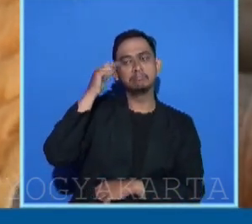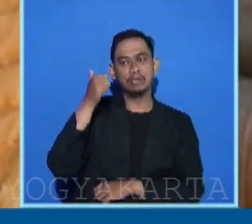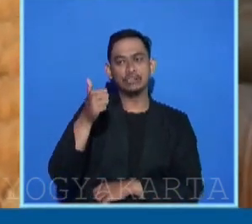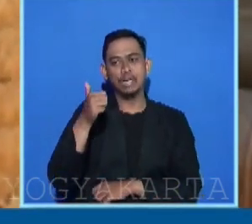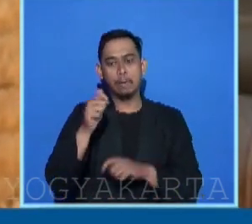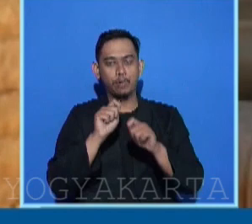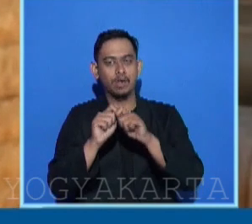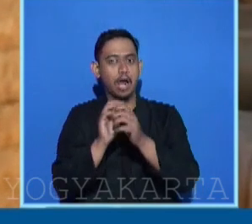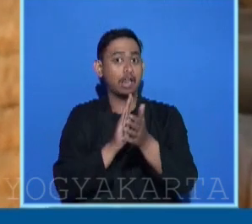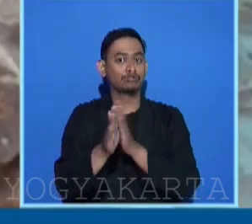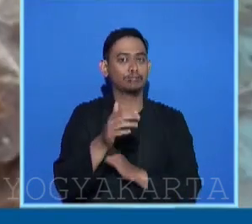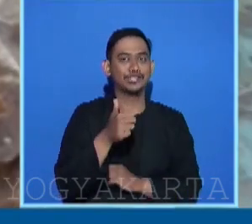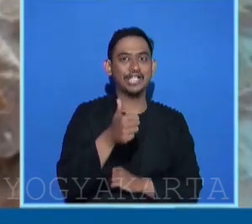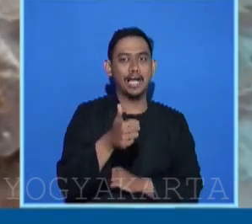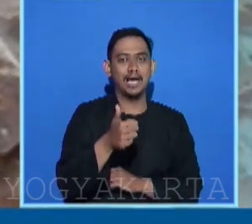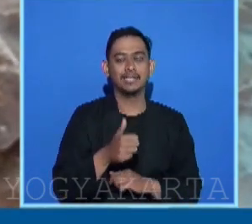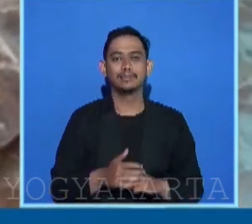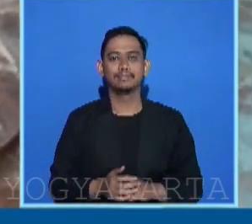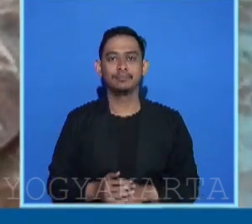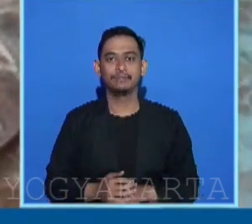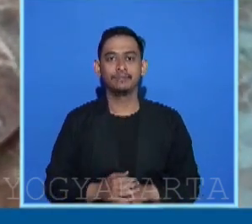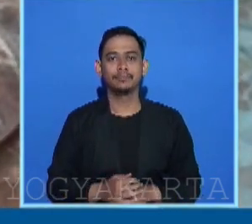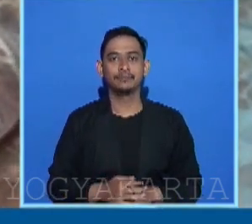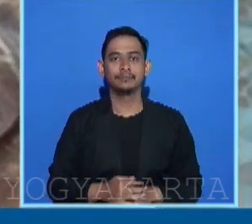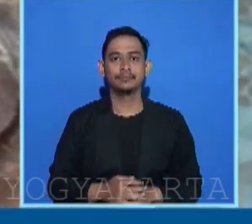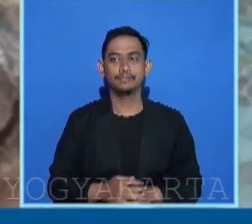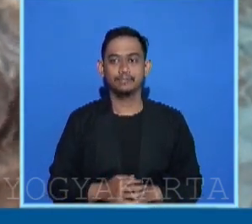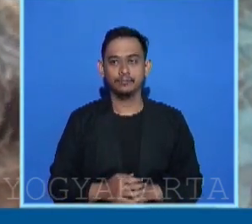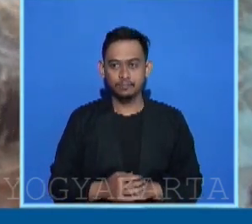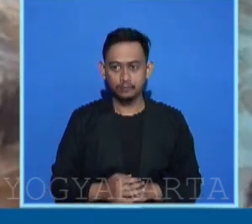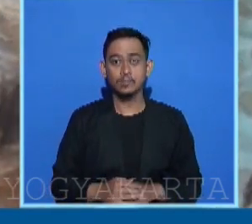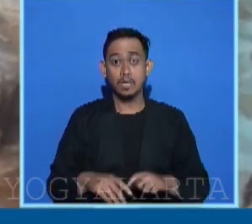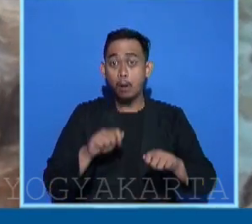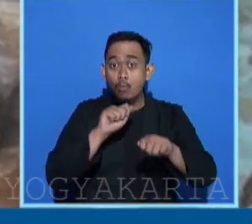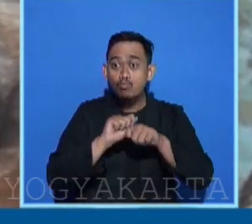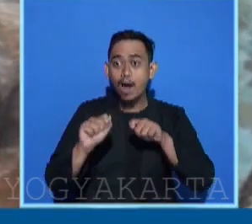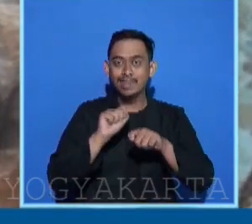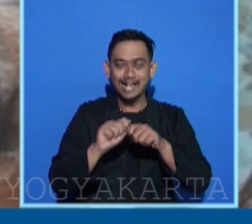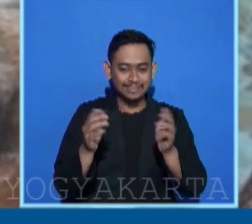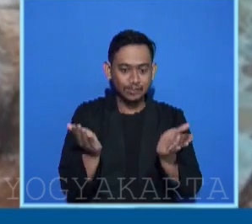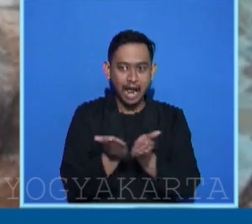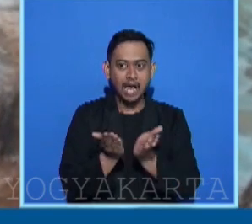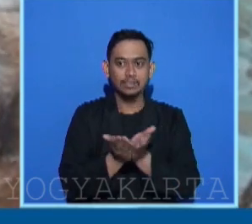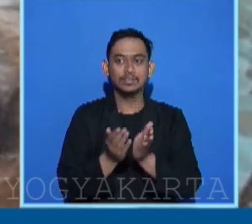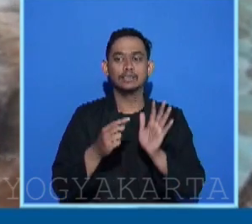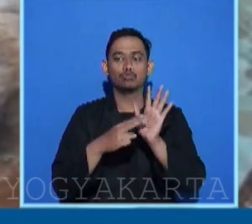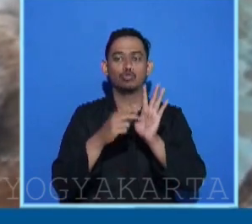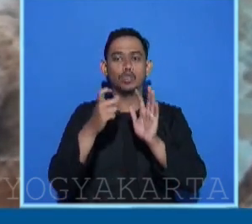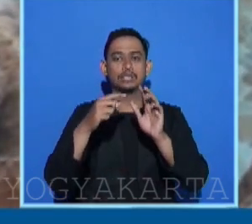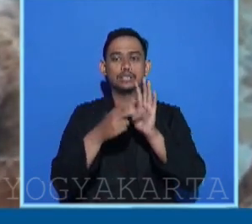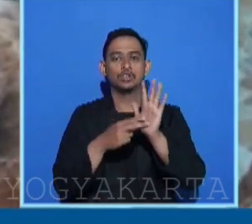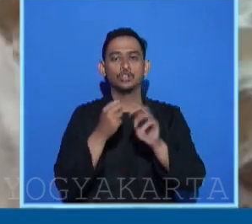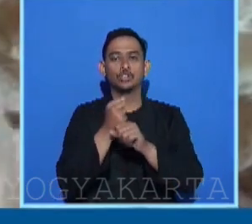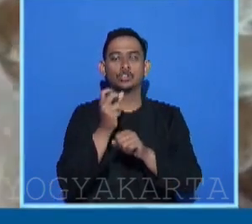kemawon ing kawanteran ingkang meniko pihak Mba Ipun lajeng mengolah bahan Kajen Jatos monopod ini Munggur Sabar lu Kang Ki papan Babar